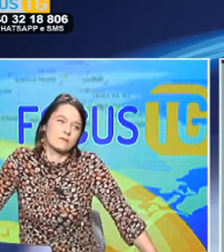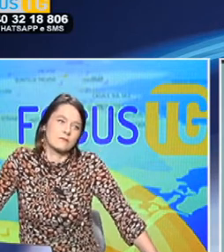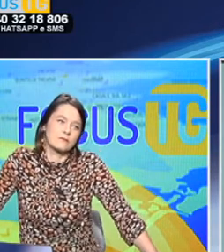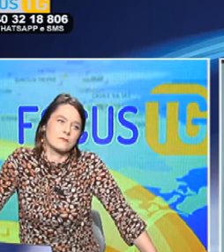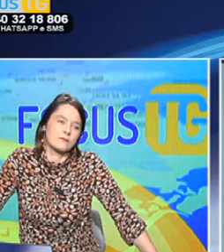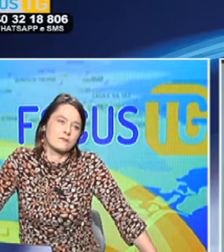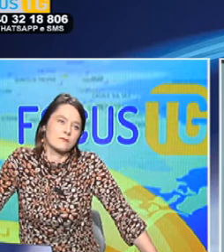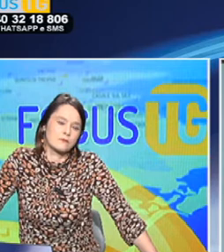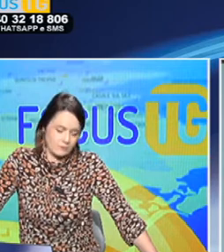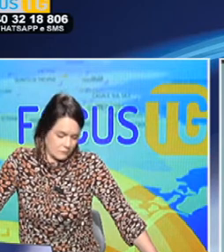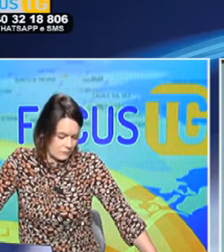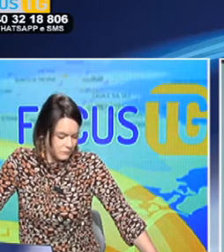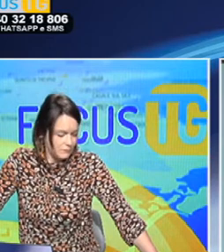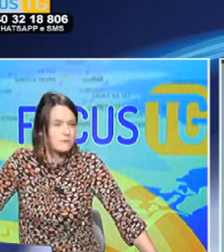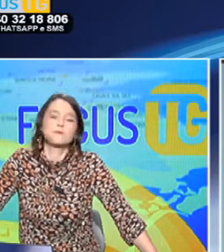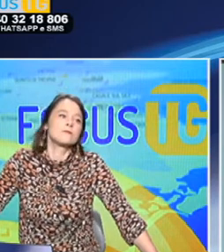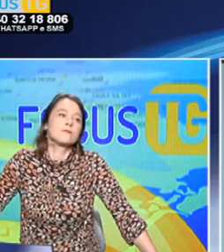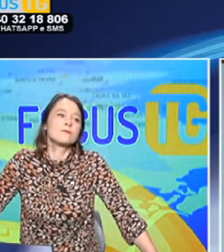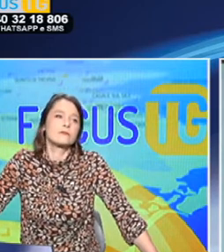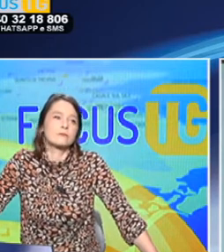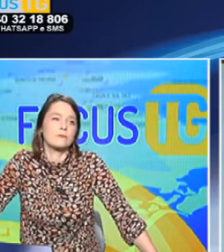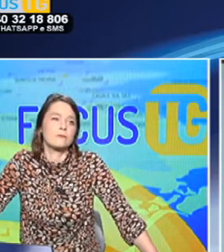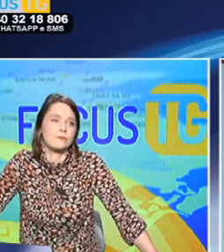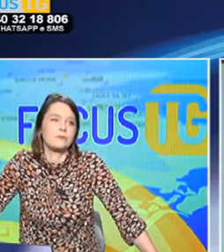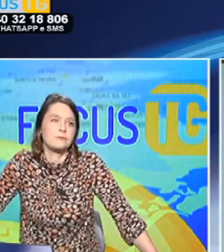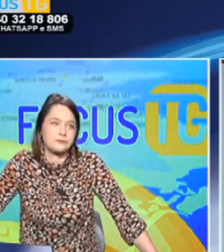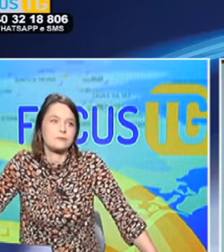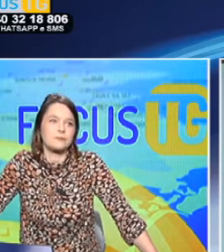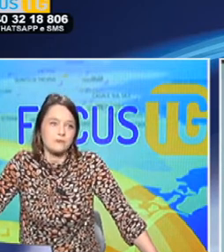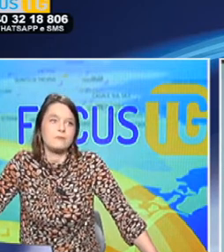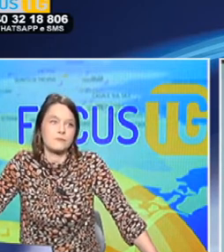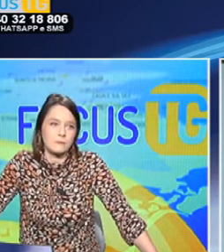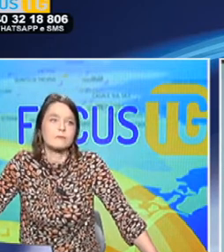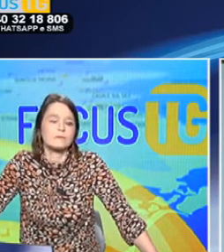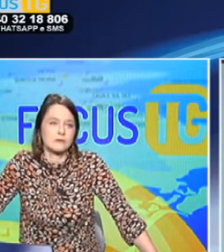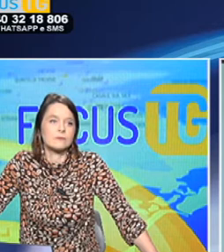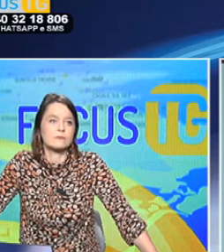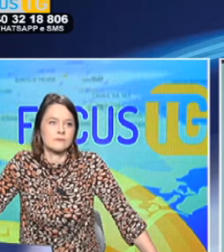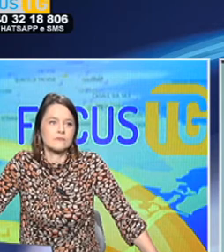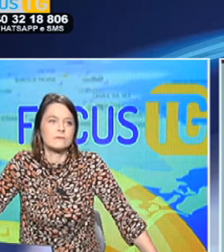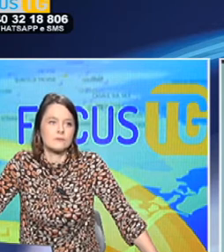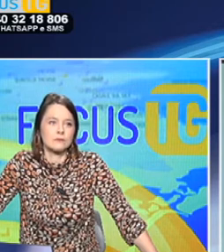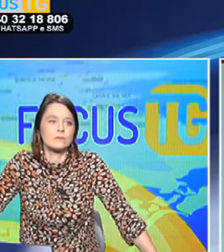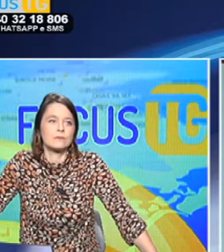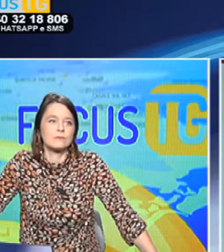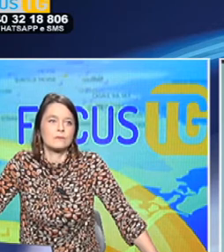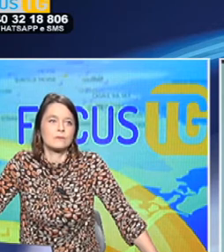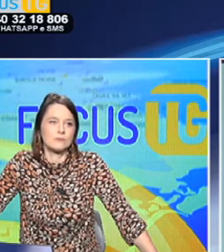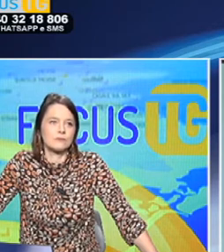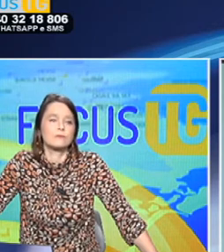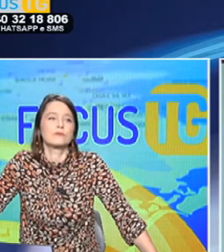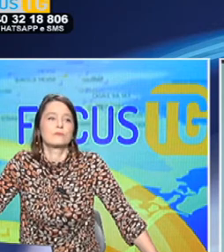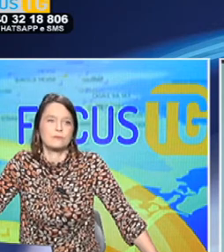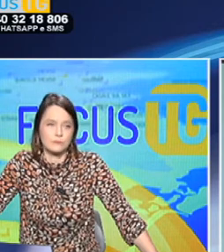perché è sconfortato non avendo ancora addirittura tantissimi avuto nessun tipo di rimborso, di